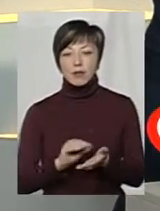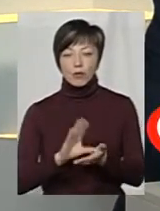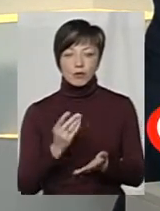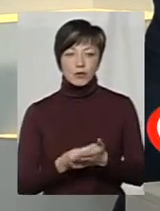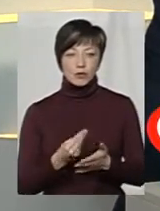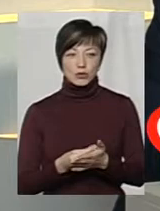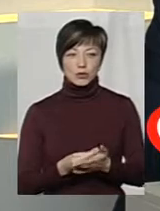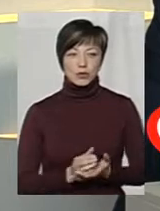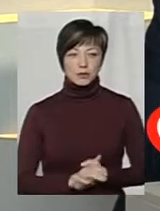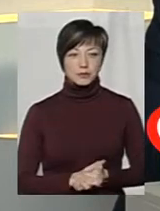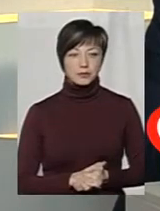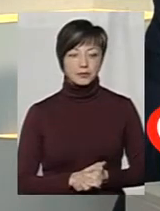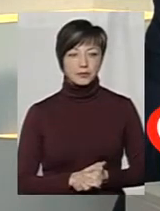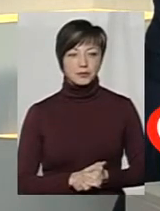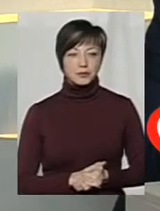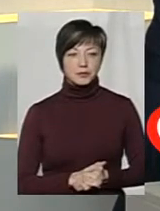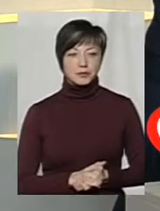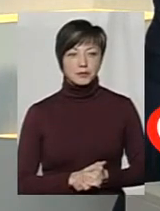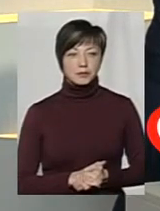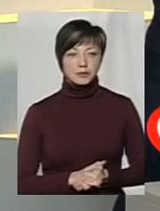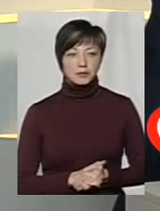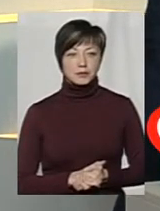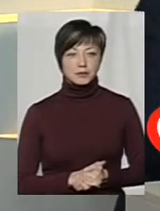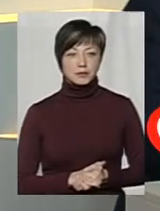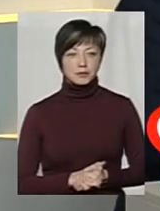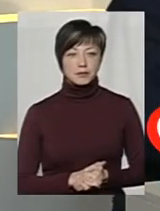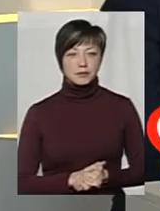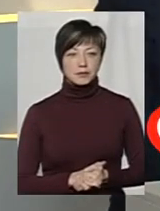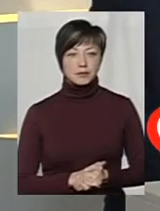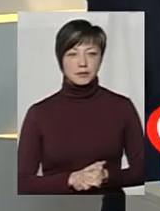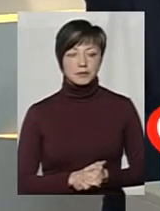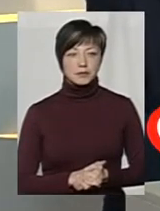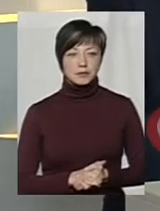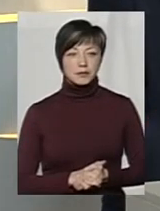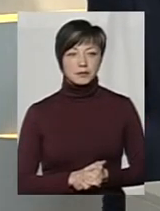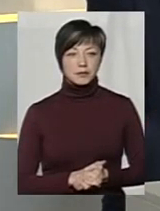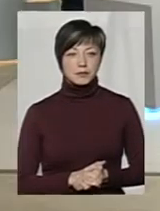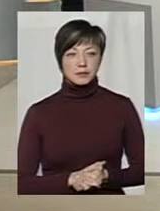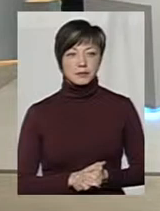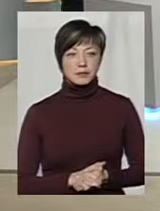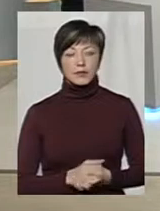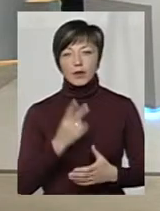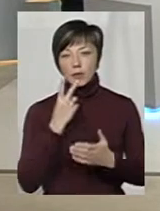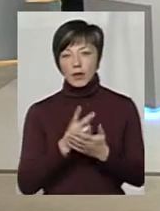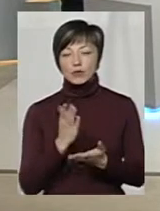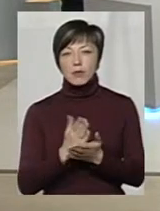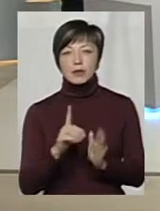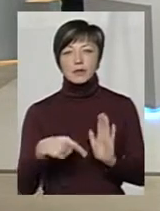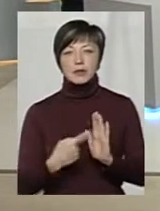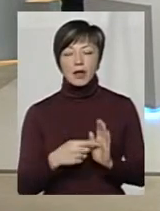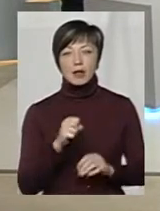бюджети. Це очевидно, це має бути збалансовано. Бачу, Олеже, що маєте ви питання,